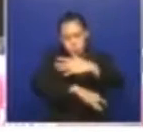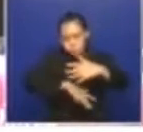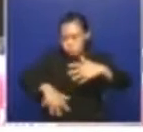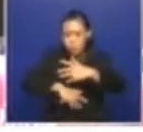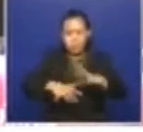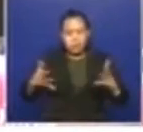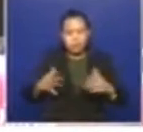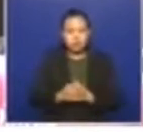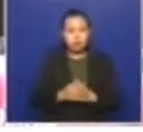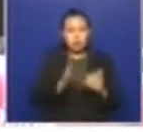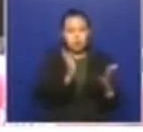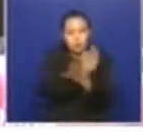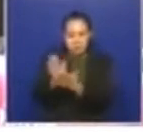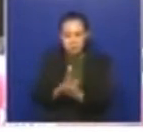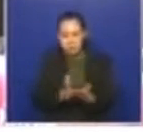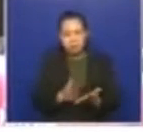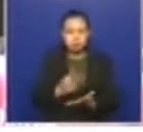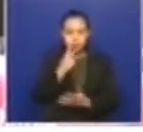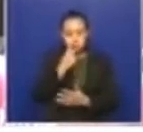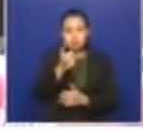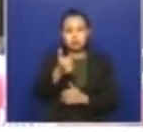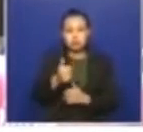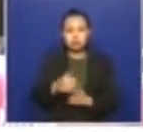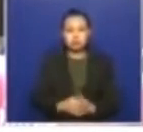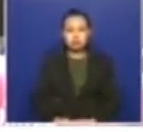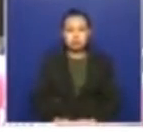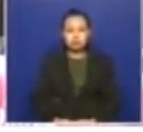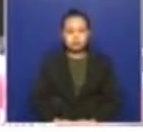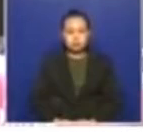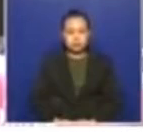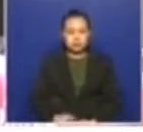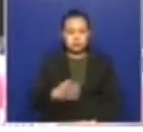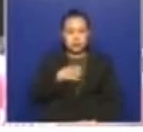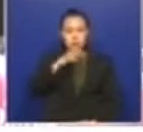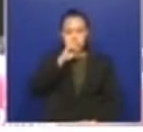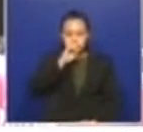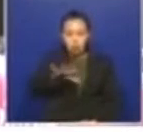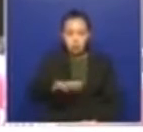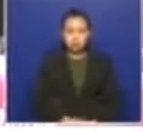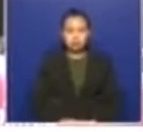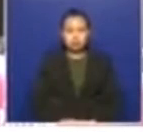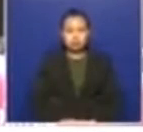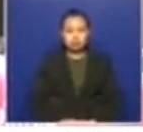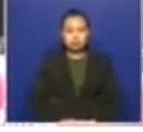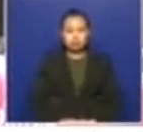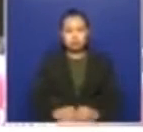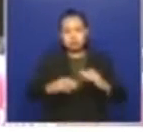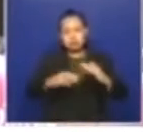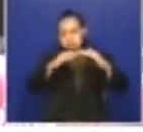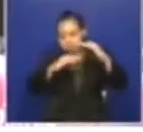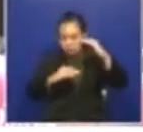ทรัพย์สินเหล่านั้นมาใส่ปั๊บมันดูดีอันนี้เองที่เราอยากจะบอกเพราะว่าเส้นแบ่งตรงนี้มันคืออะไรที่บังตาล